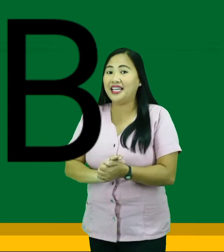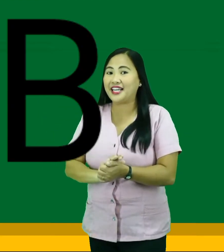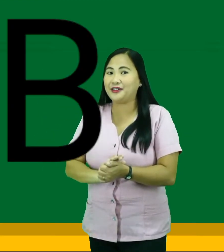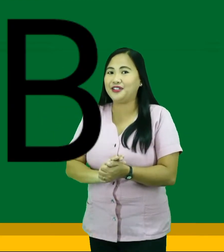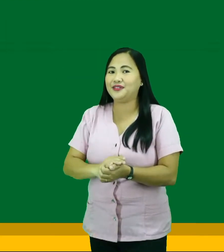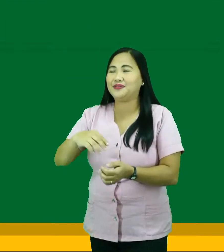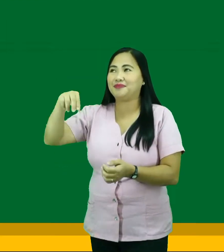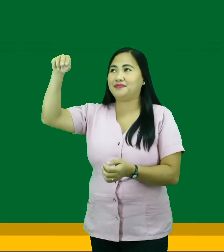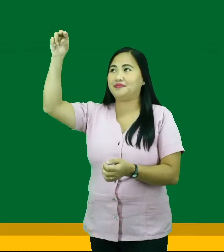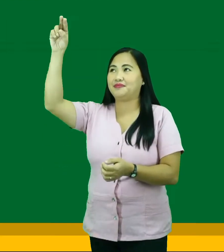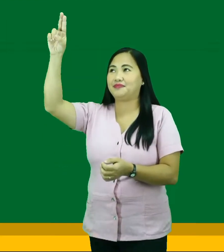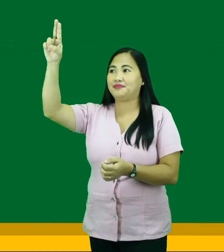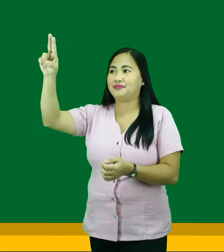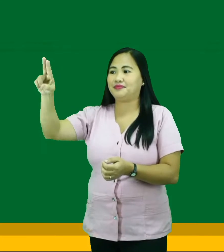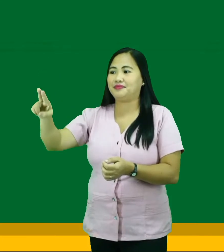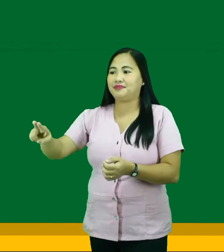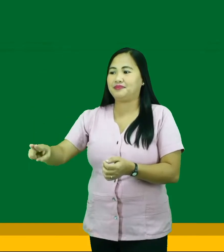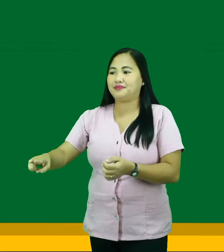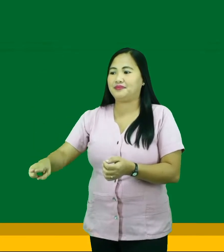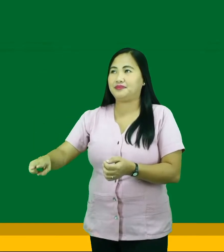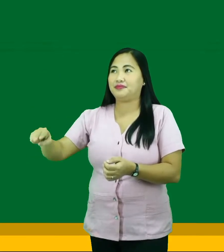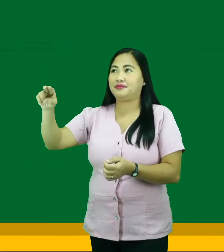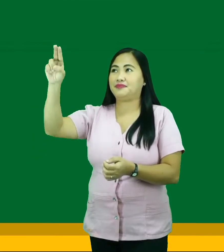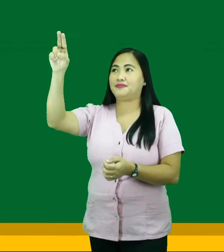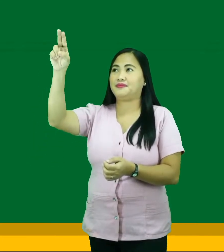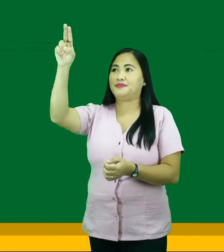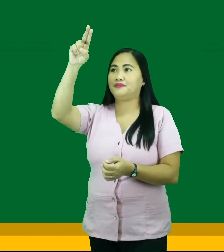Atong balikon.